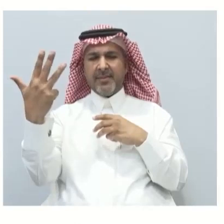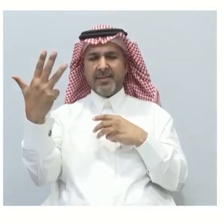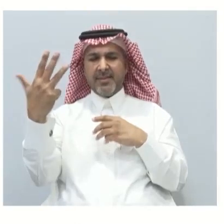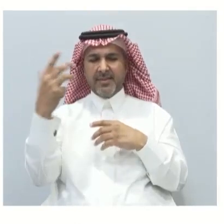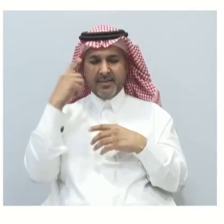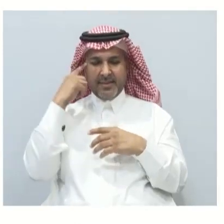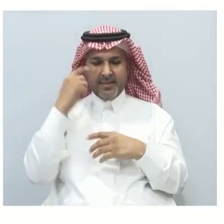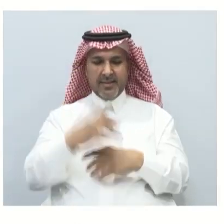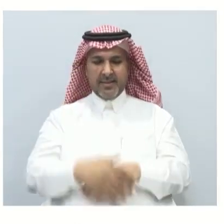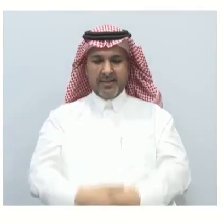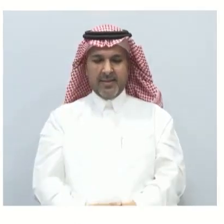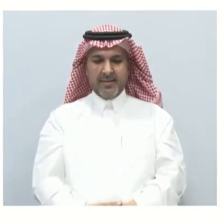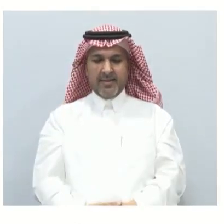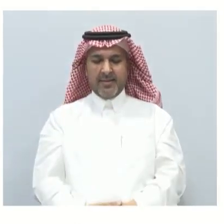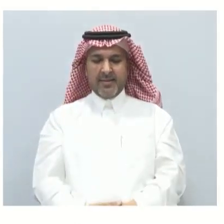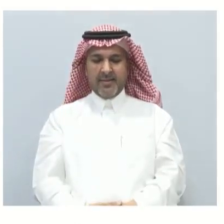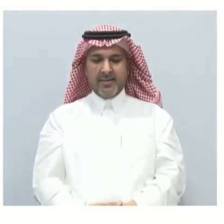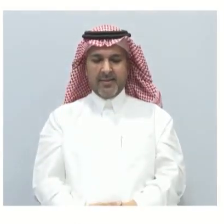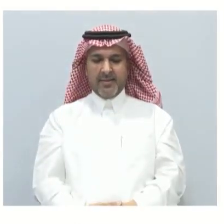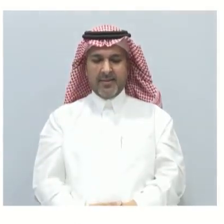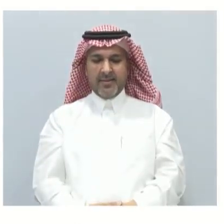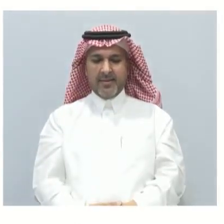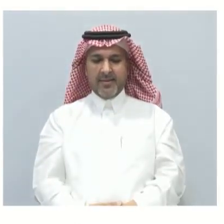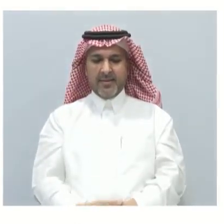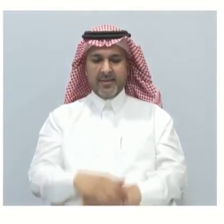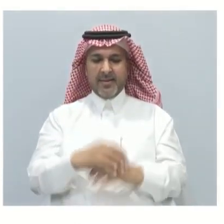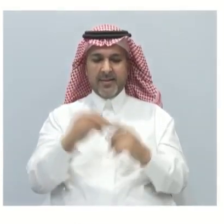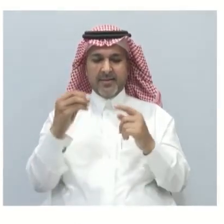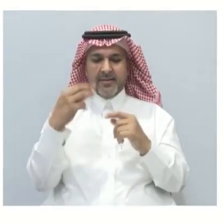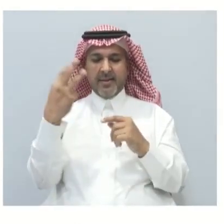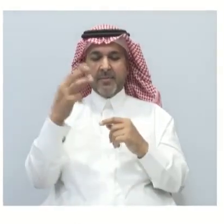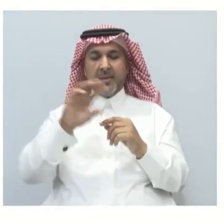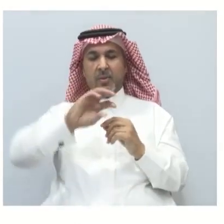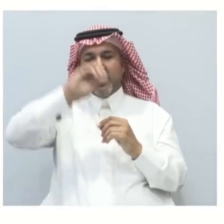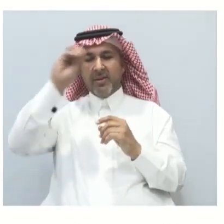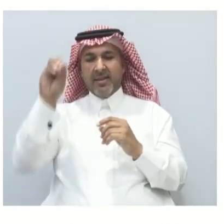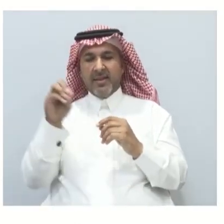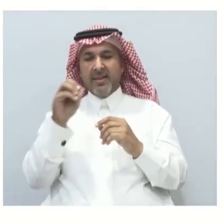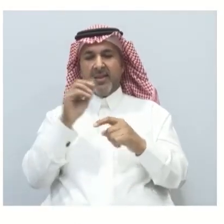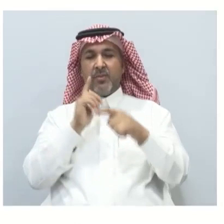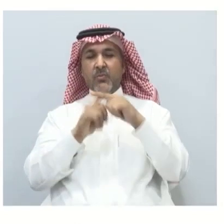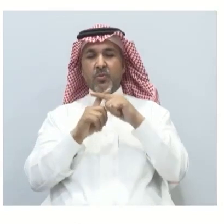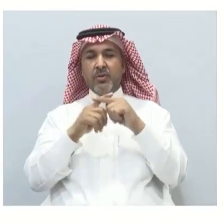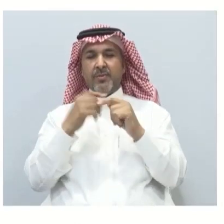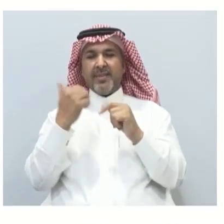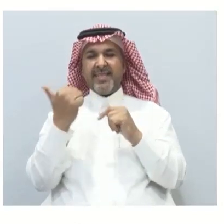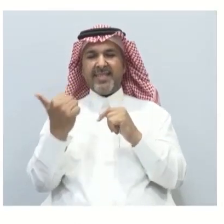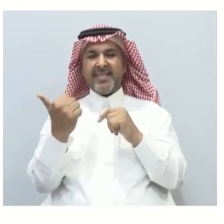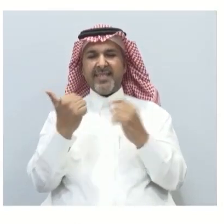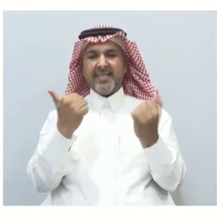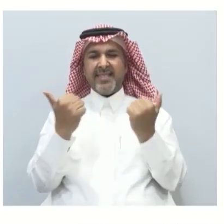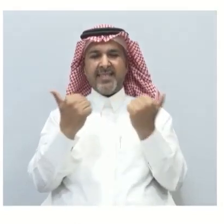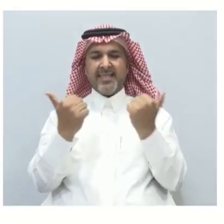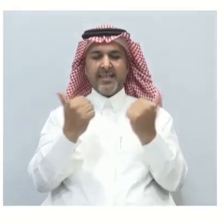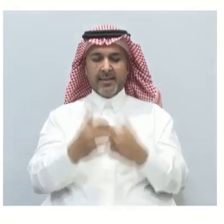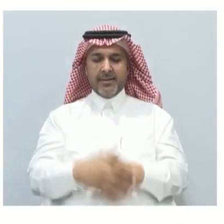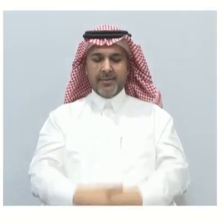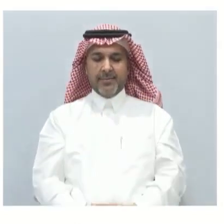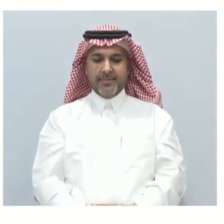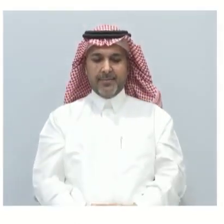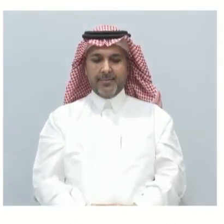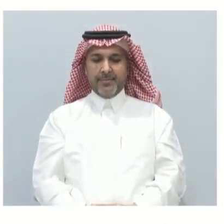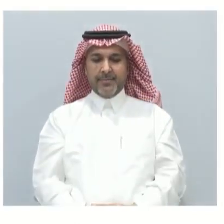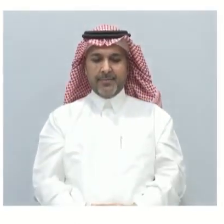اكس ناقص 3 تساوي سالب ت السالب 3 للطرف الثاني تصير 6 اكس تساوي سالب ت مع